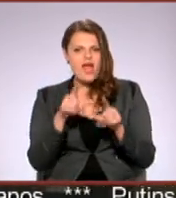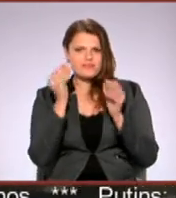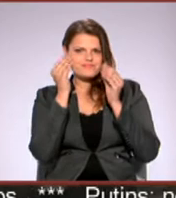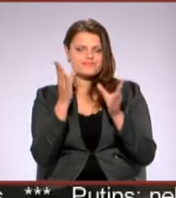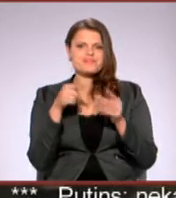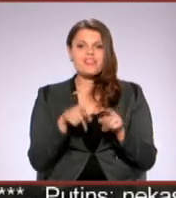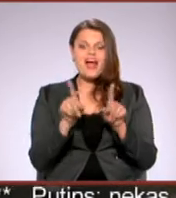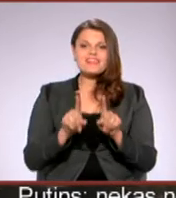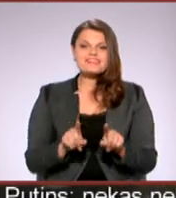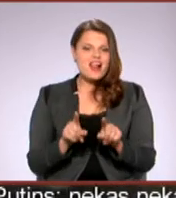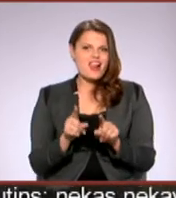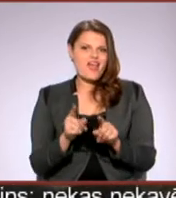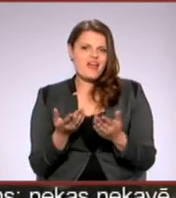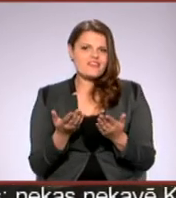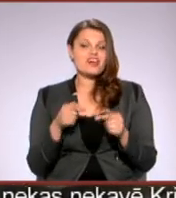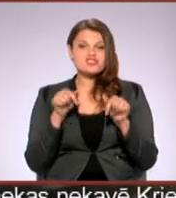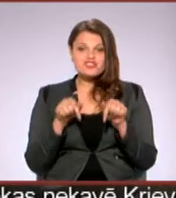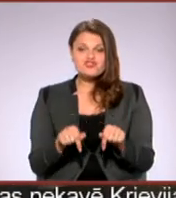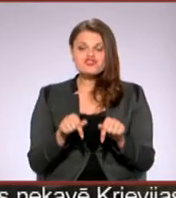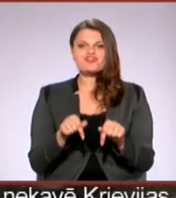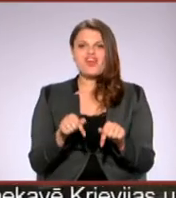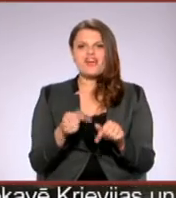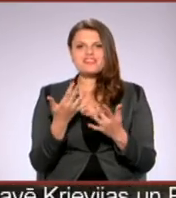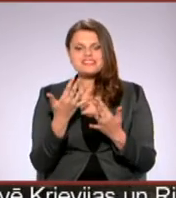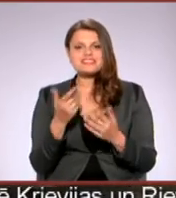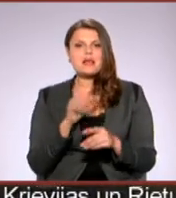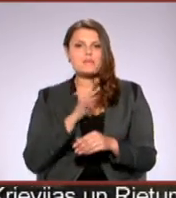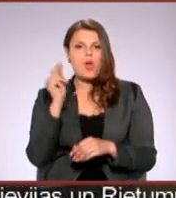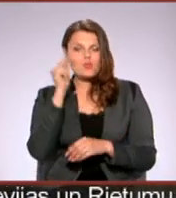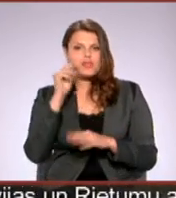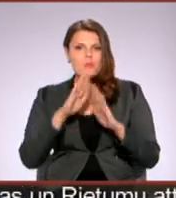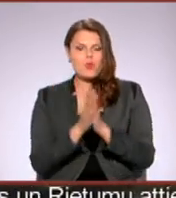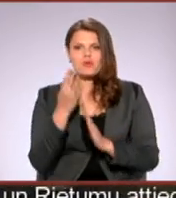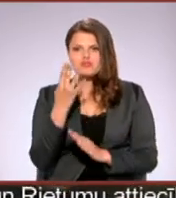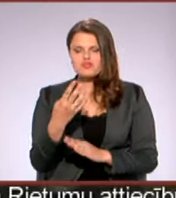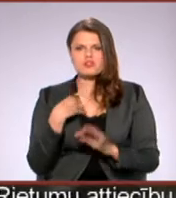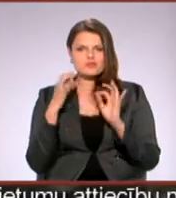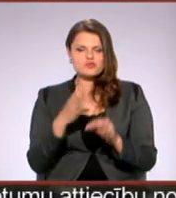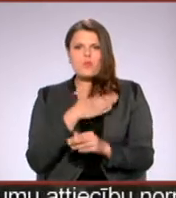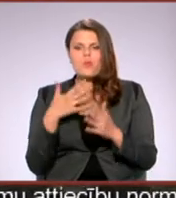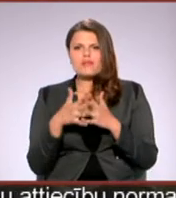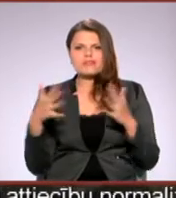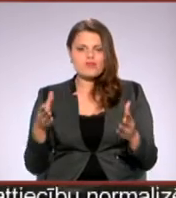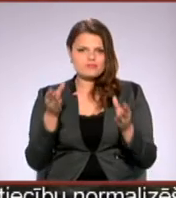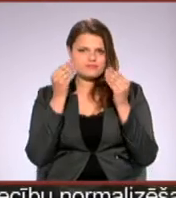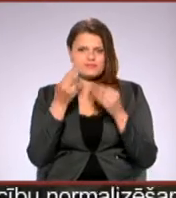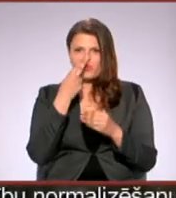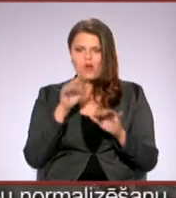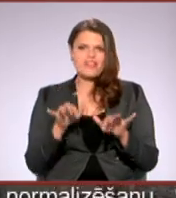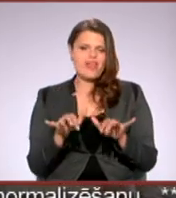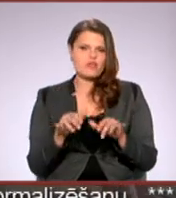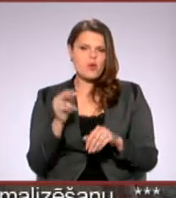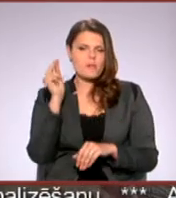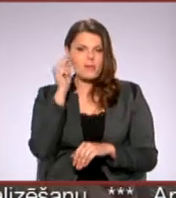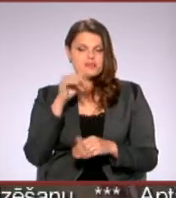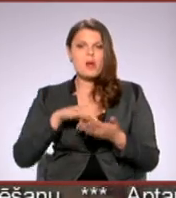tādas lietiņas, ko vienkārši ne. Un šeit, cik nodarbības bija kādas četras, es tiešām ļoti daudz jau ko iegūtu no tādām datoriņiem.